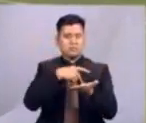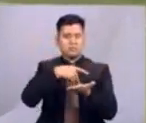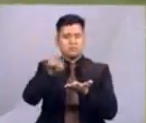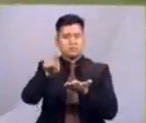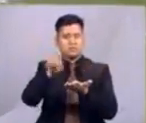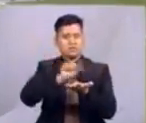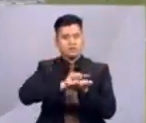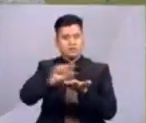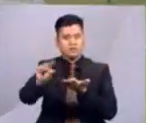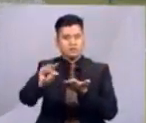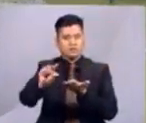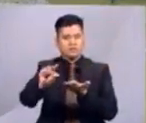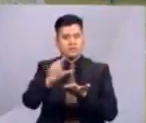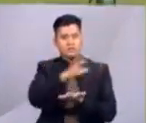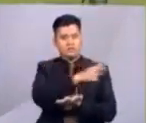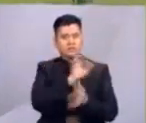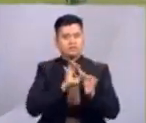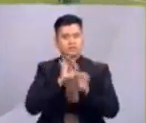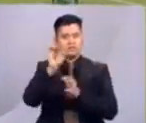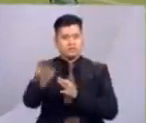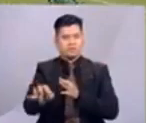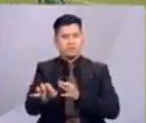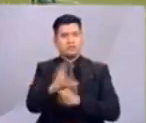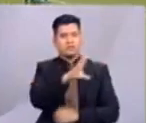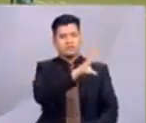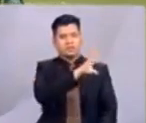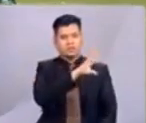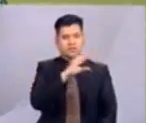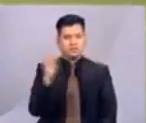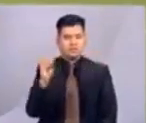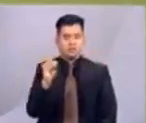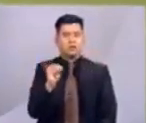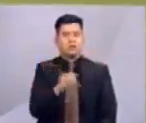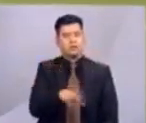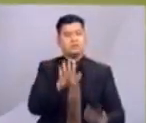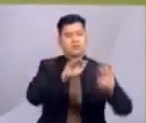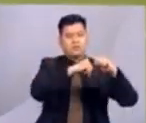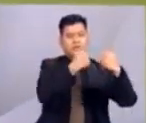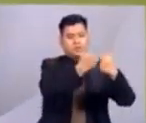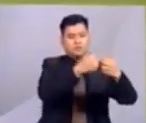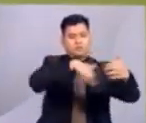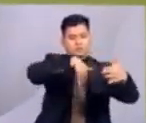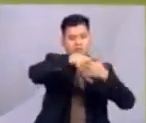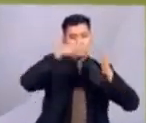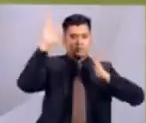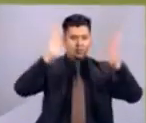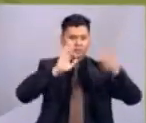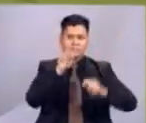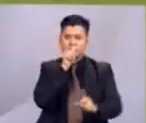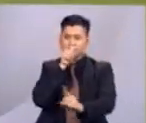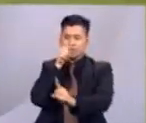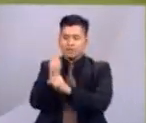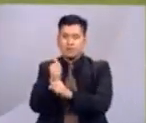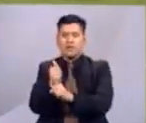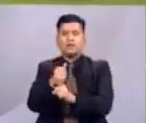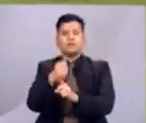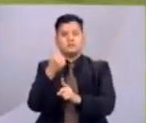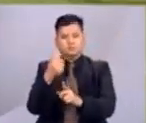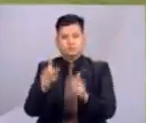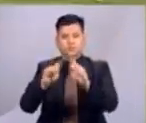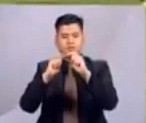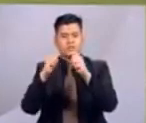pentadbir bolasepak Malaysia itu telah mengarahkan Kafa melunaskan tunggakan gaji terhadapnya dan bekas bahkan sepasukan